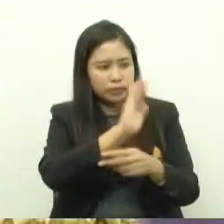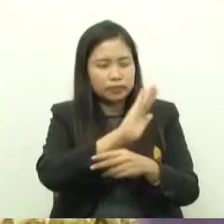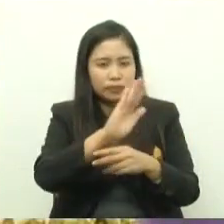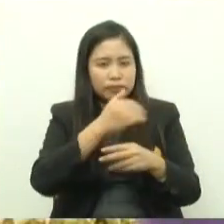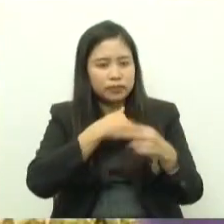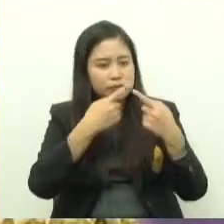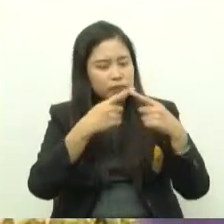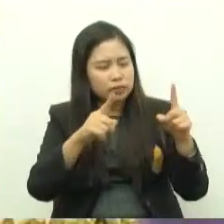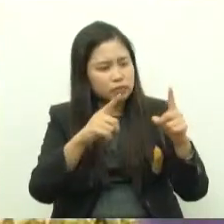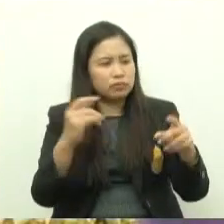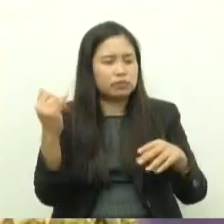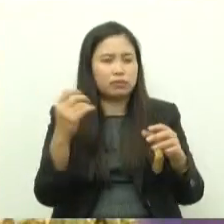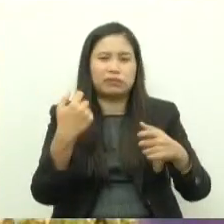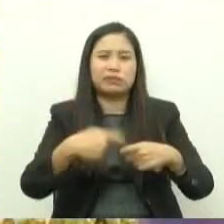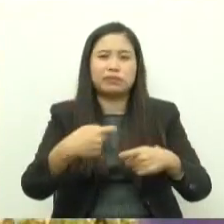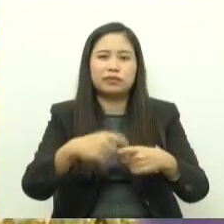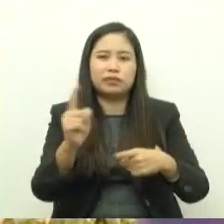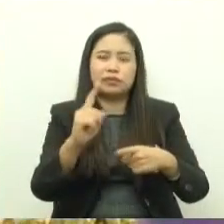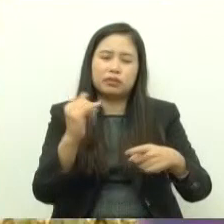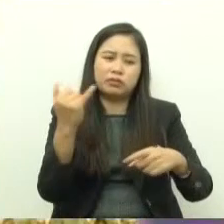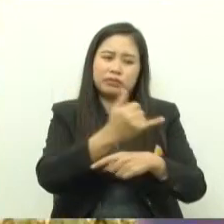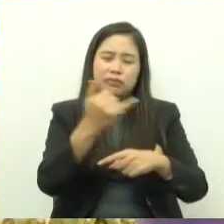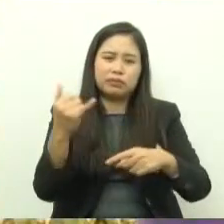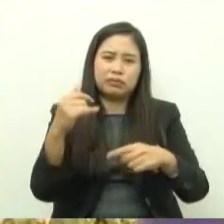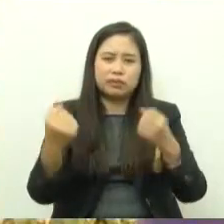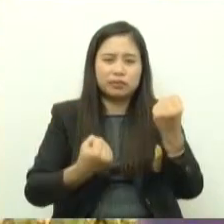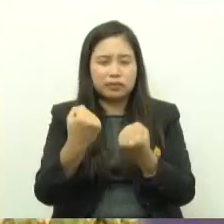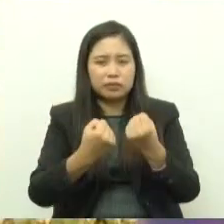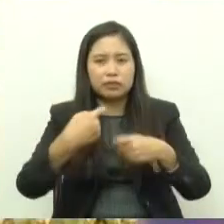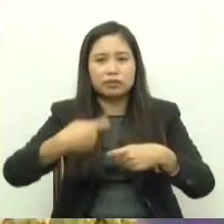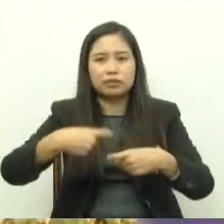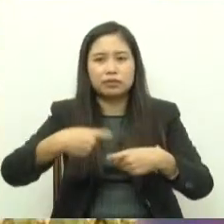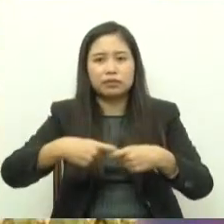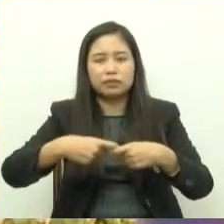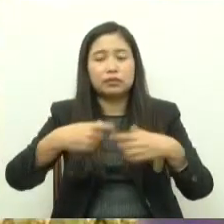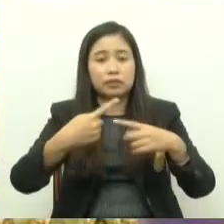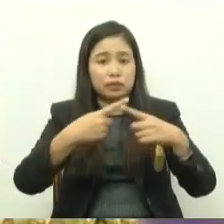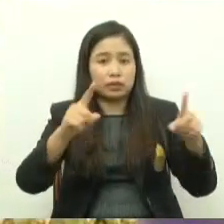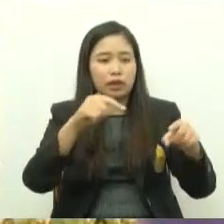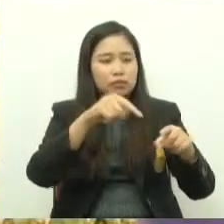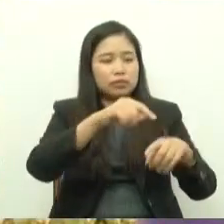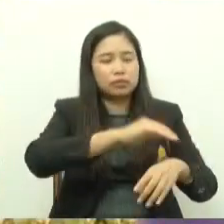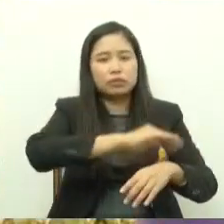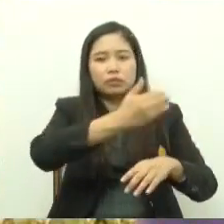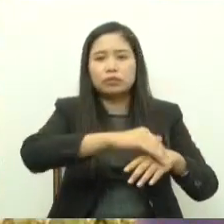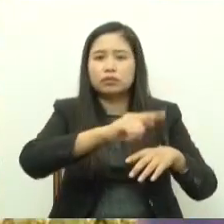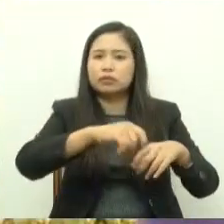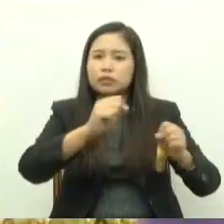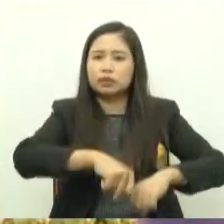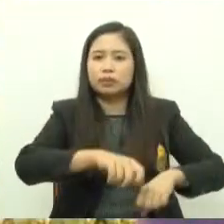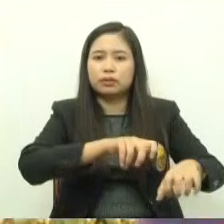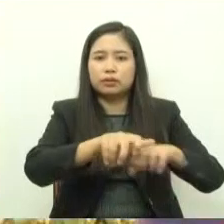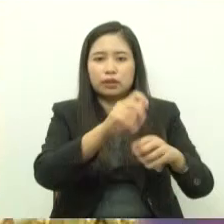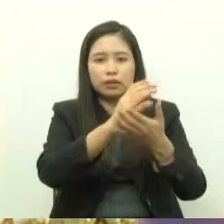ทางไปมาหาสู่นะอยู่บนดอยอยู่บนเขาแต่เขาเองก็สามารถขับเคลื่อนการศึกษาได้ภายใต้